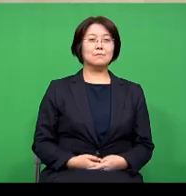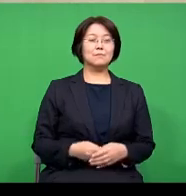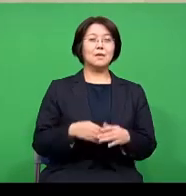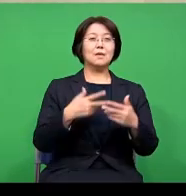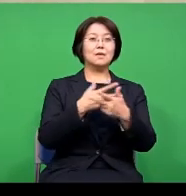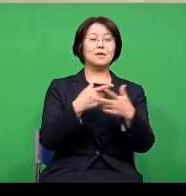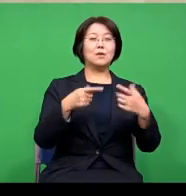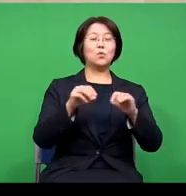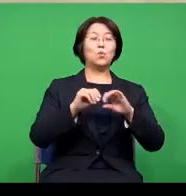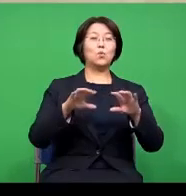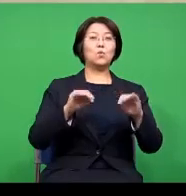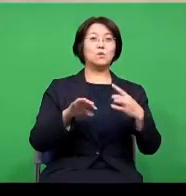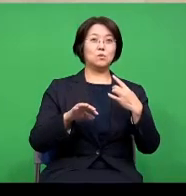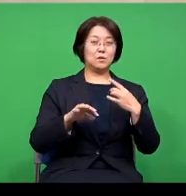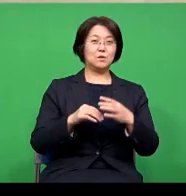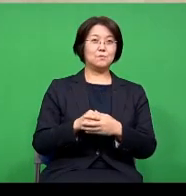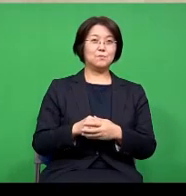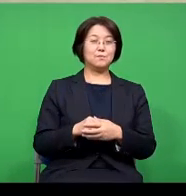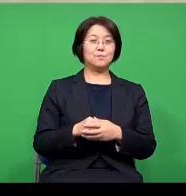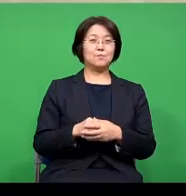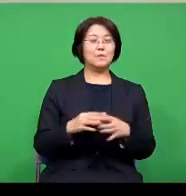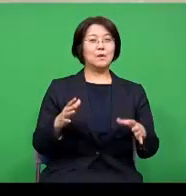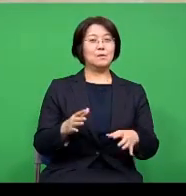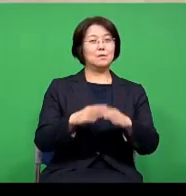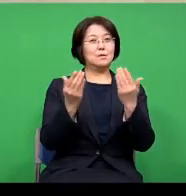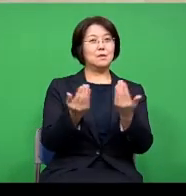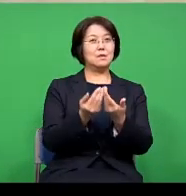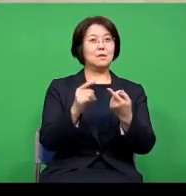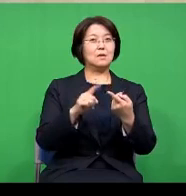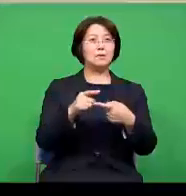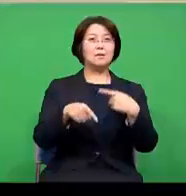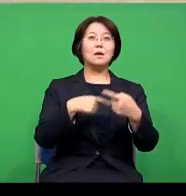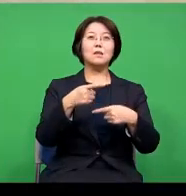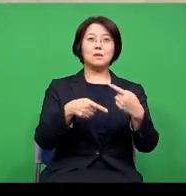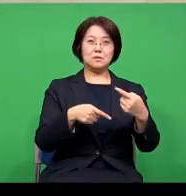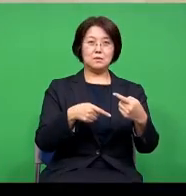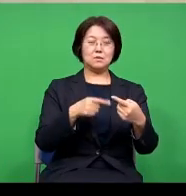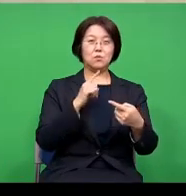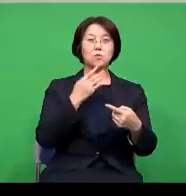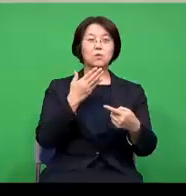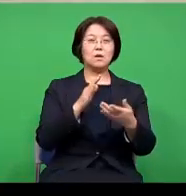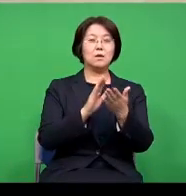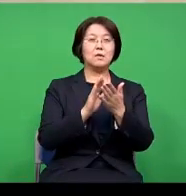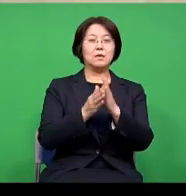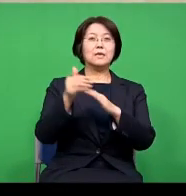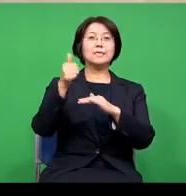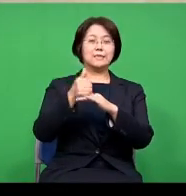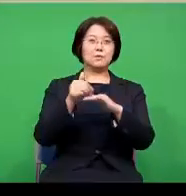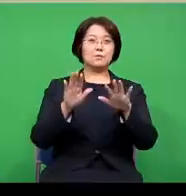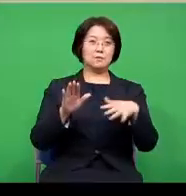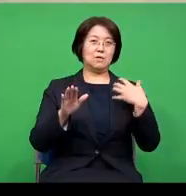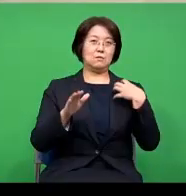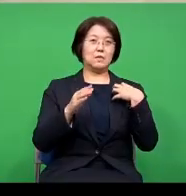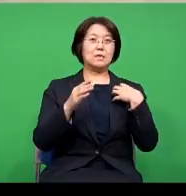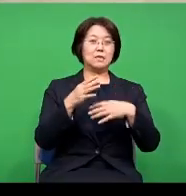NB の記者なりです。まあ、総論的な話、その的な話というか、知事の現任期の残